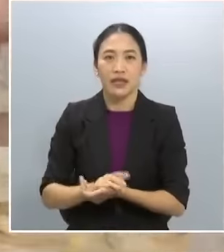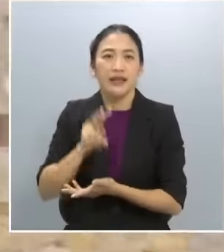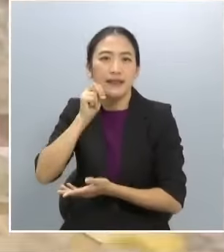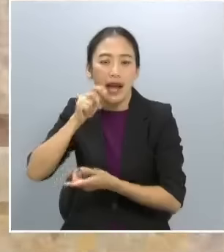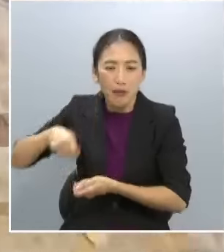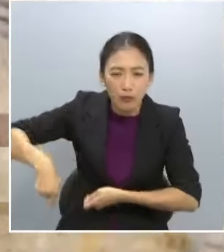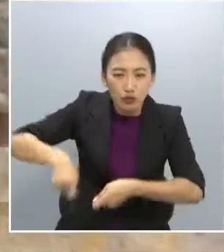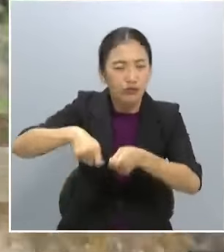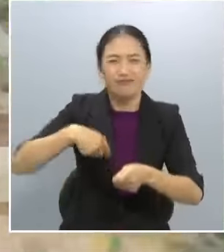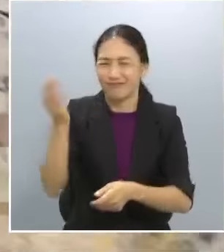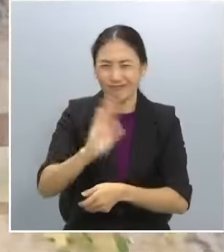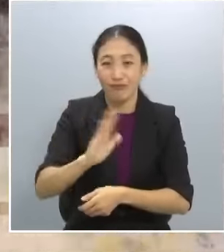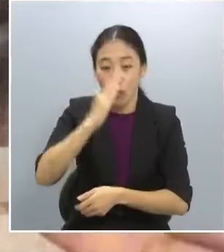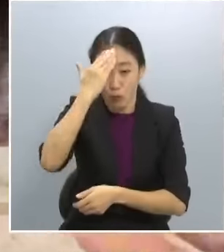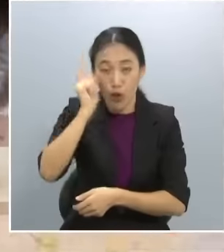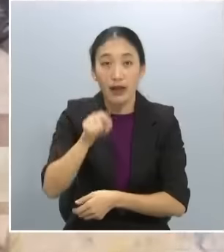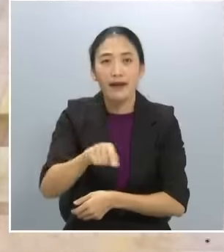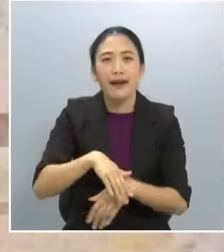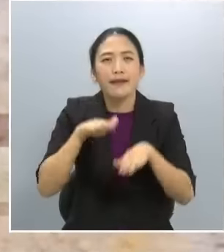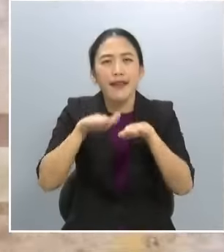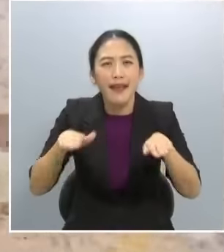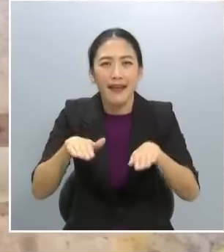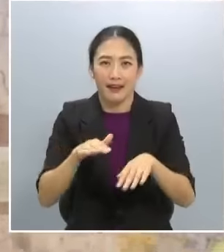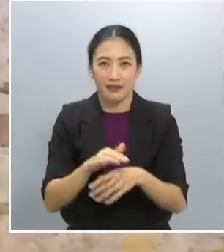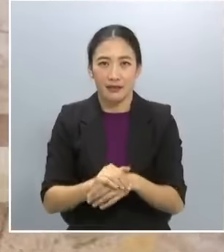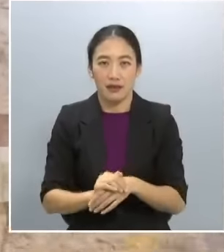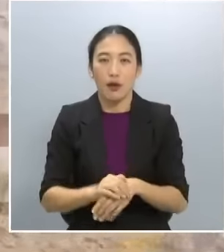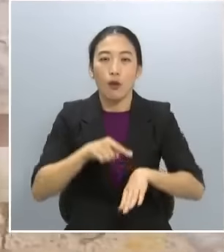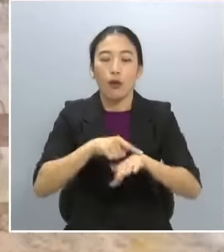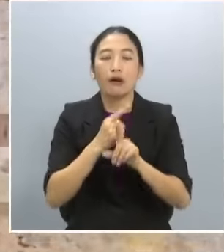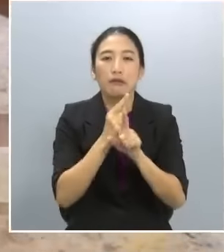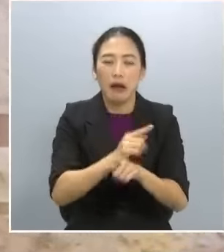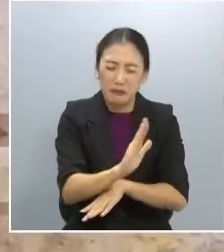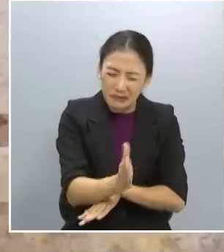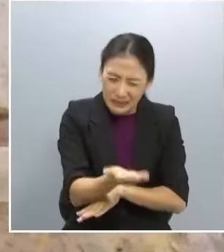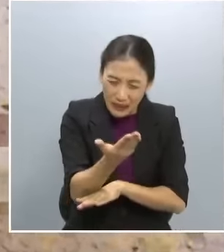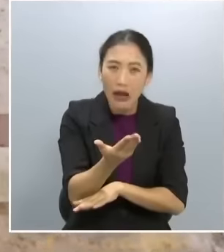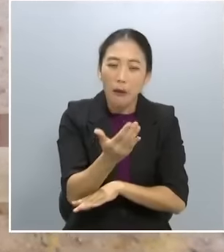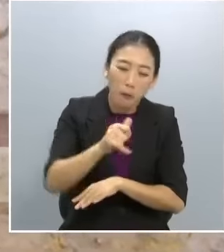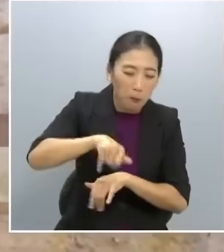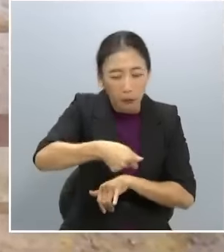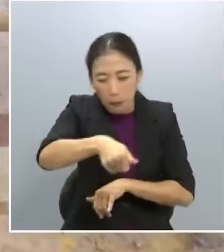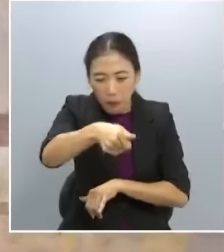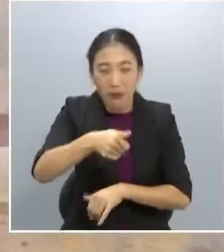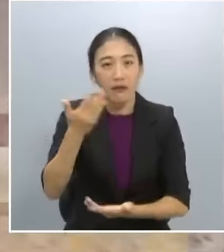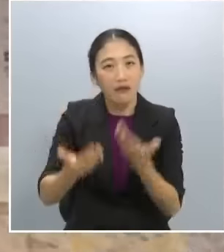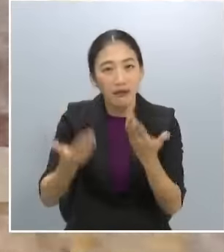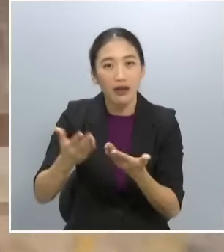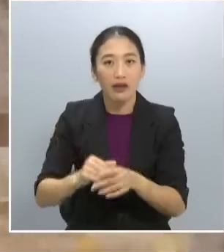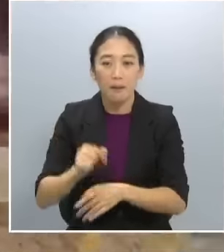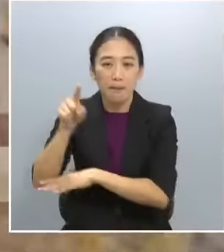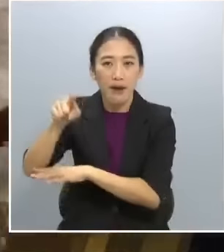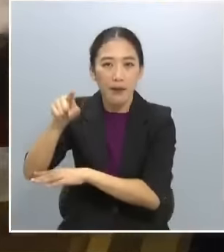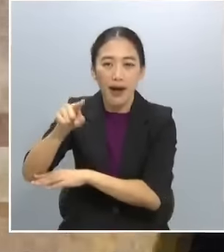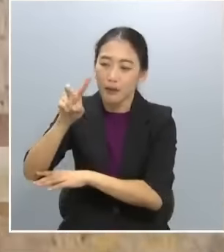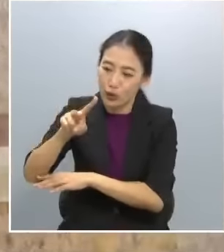เวลามันยังเป็นคือมันดีดมันเด้งเป็นบางเวลาย ังเป็นเด็กอยู่นะคะเป็นฮิปโปแคระอายุ2เดือนเท่านั้นเองค่ะ ล่า